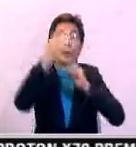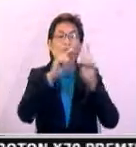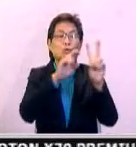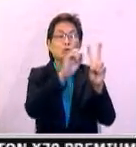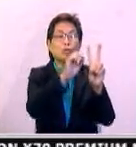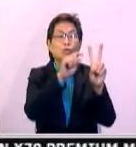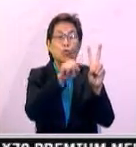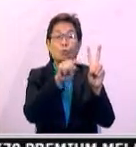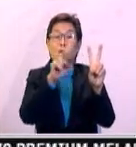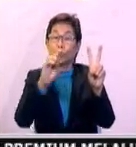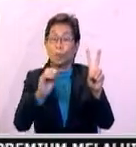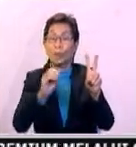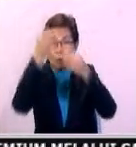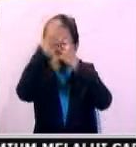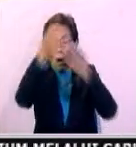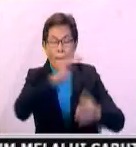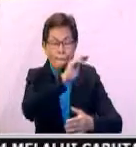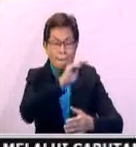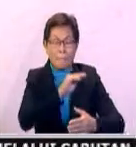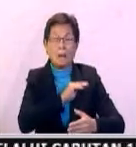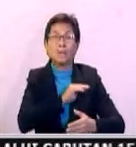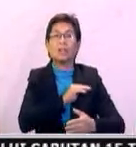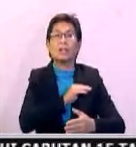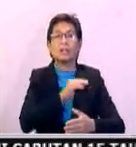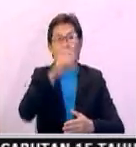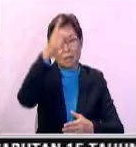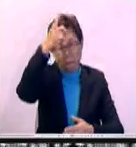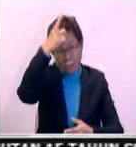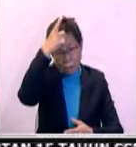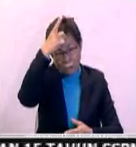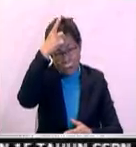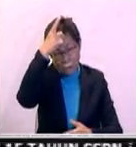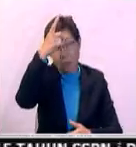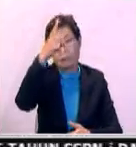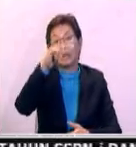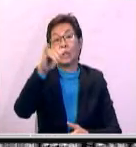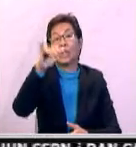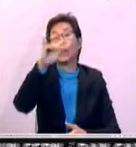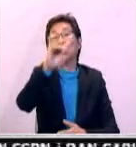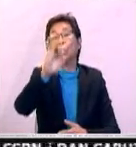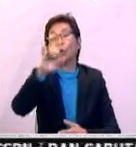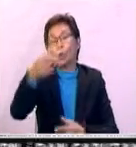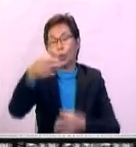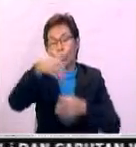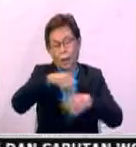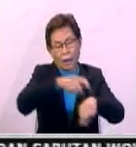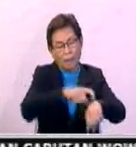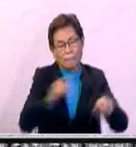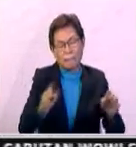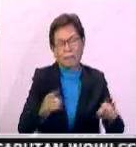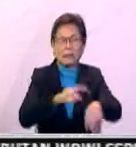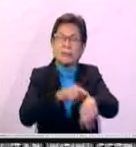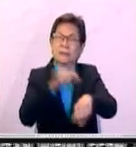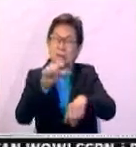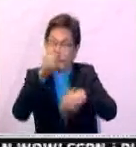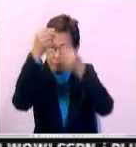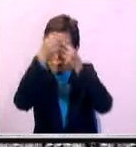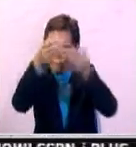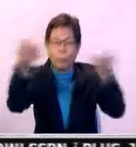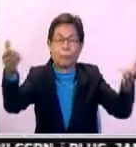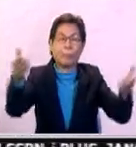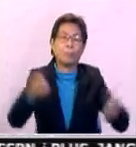2.0 diumumkan oleh Menteri Tenaga, Sains Teknologi, Alam Sekitar dan Perubahan Iklim, Yeo Bee Hin dalam tempoh terdekat. Dilaksanakan di bawah